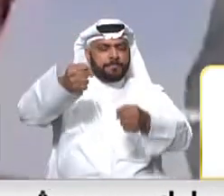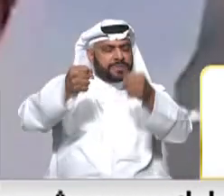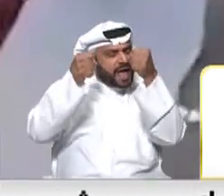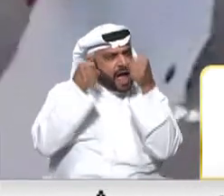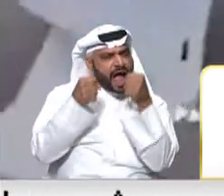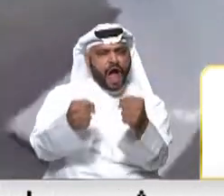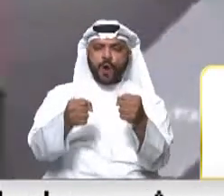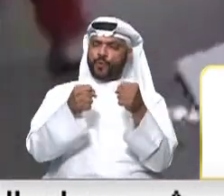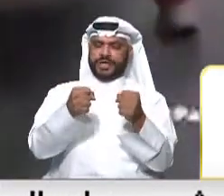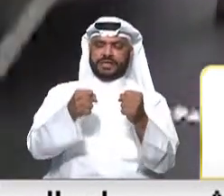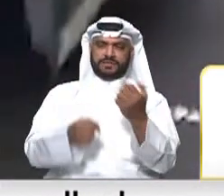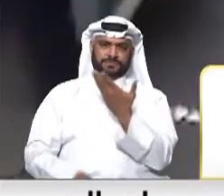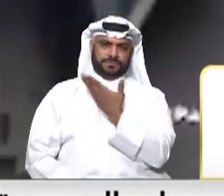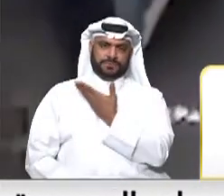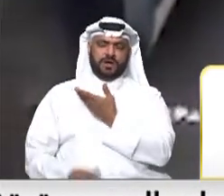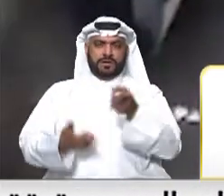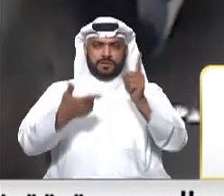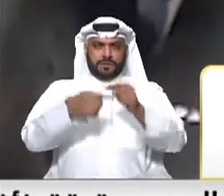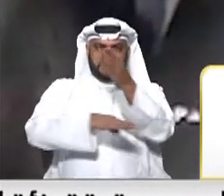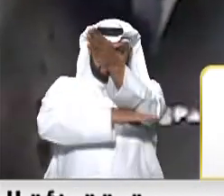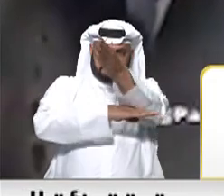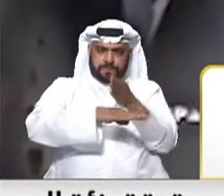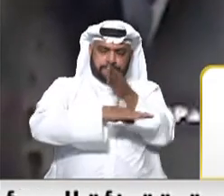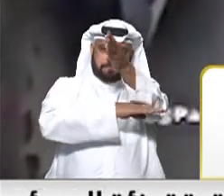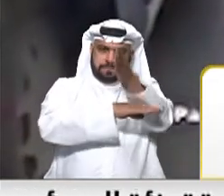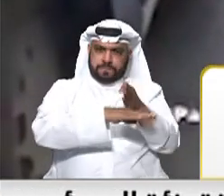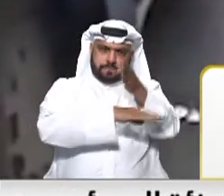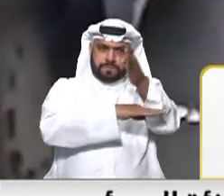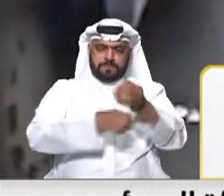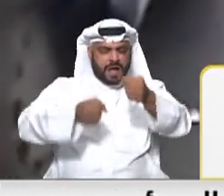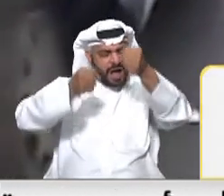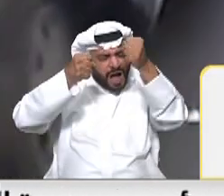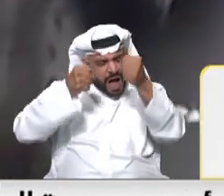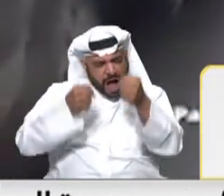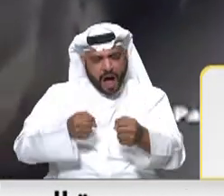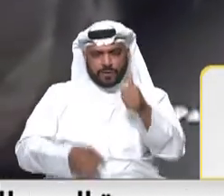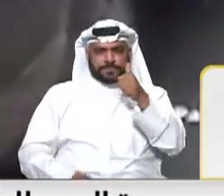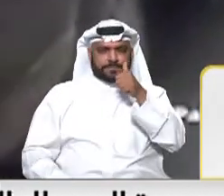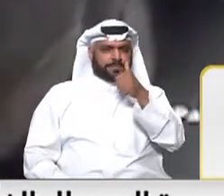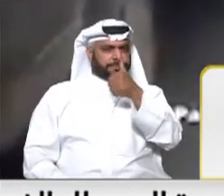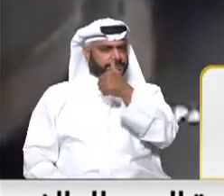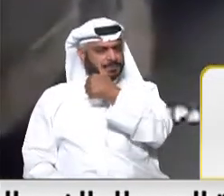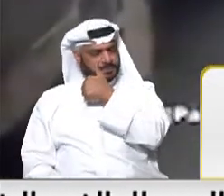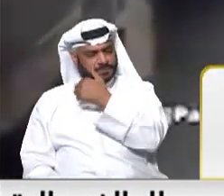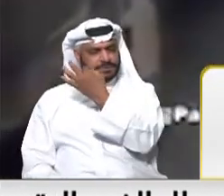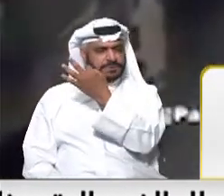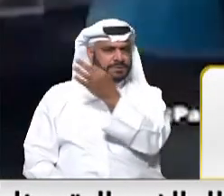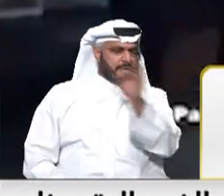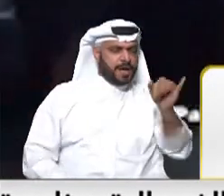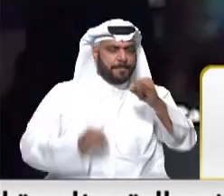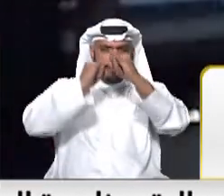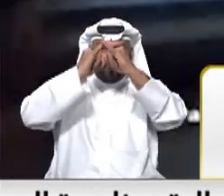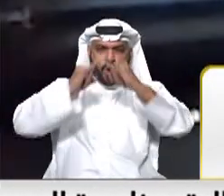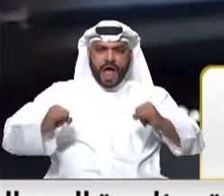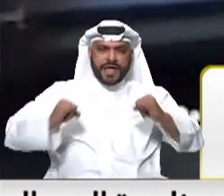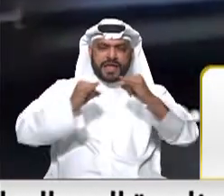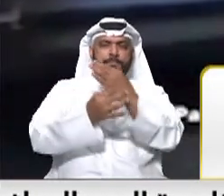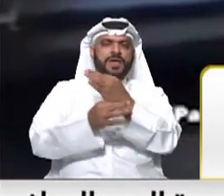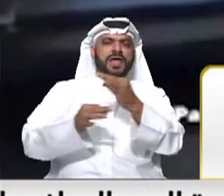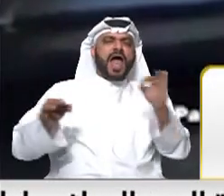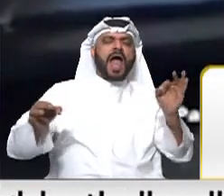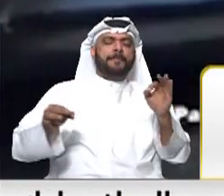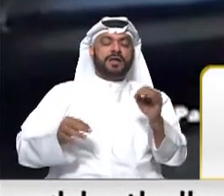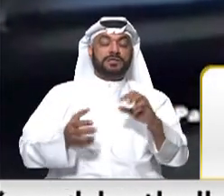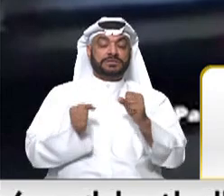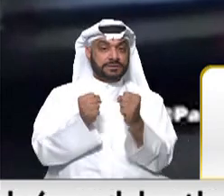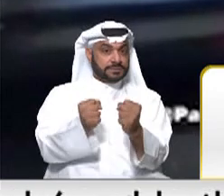غزة، مستهدفة تجمعات النازحين في خان يونس وحي الشجاعية ومخيما البريج والانصيرات.